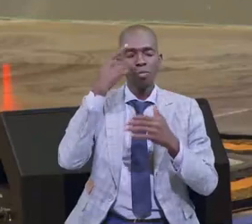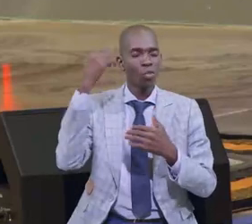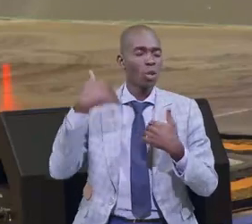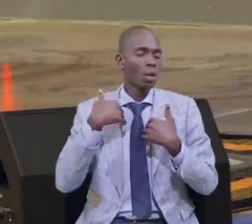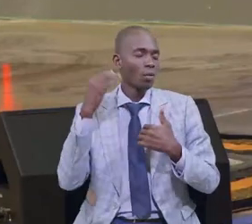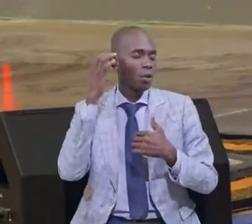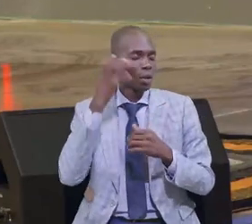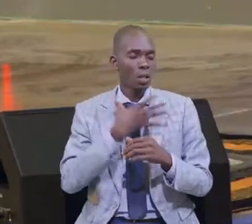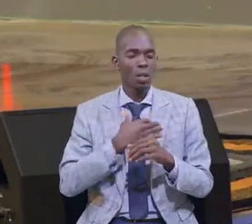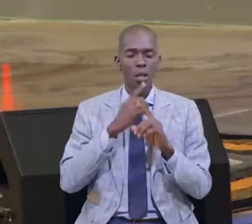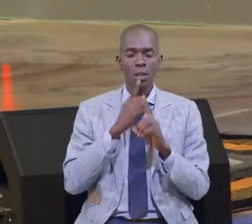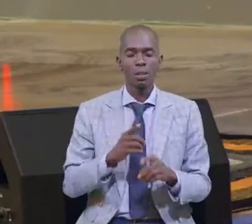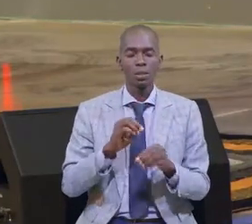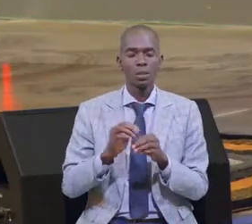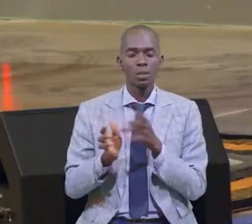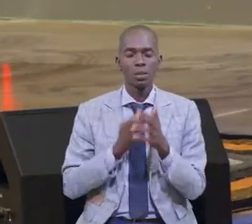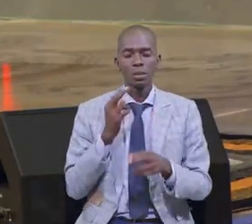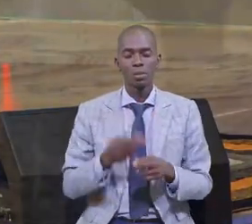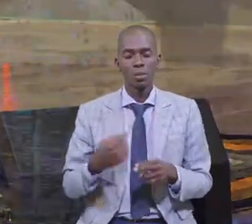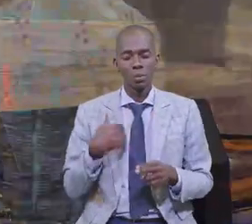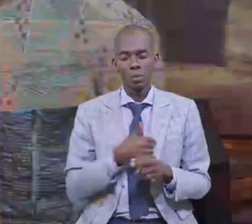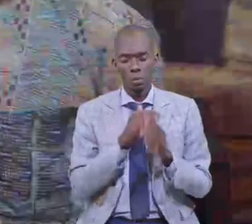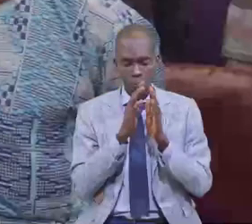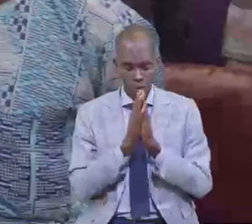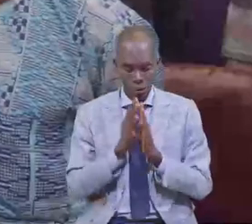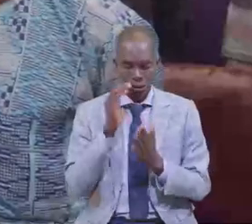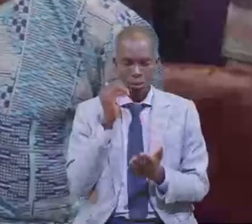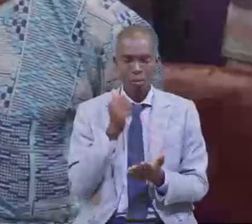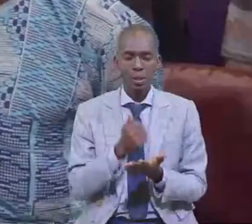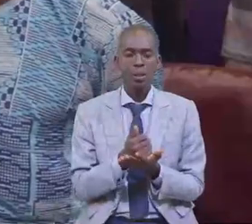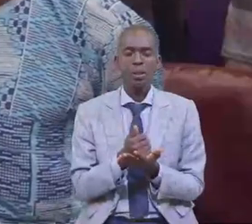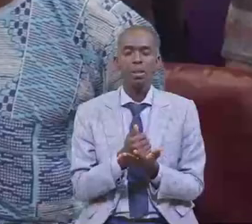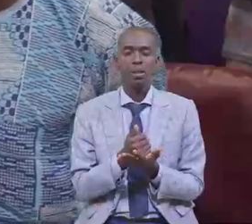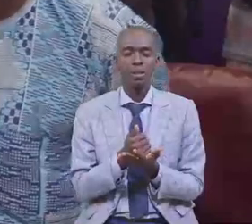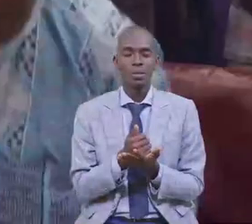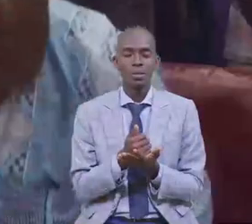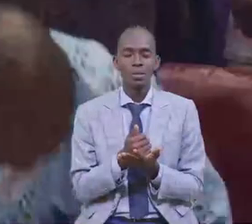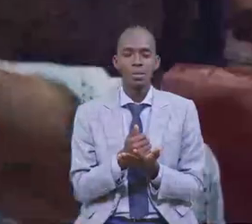que tu nous as exaucés. Au nom de Jésus, nous prions.